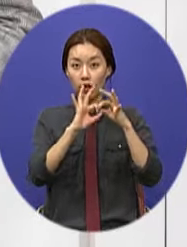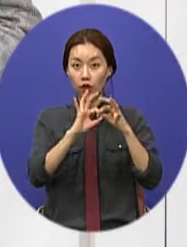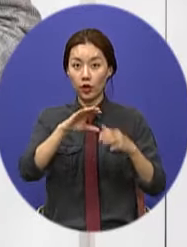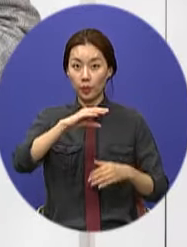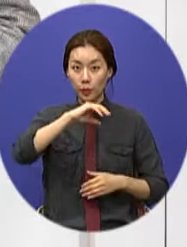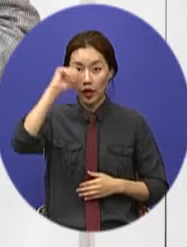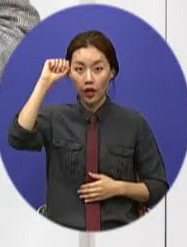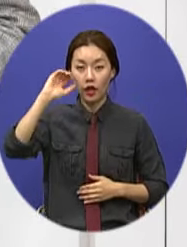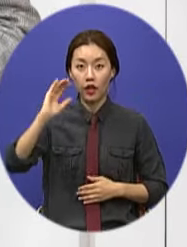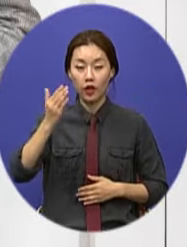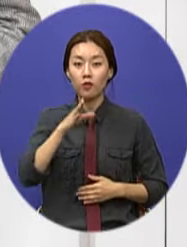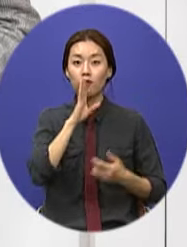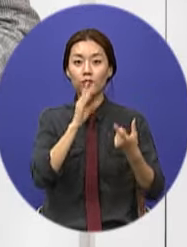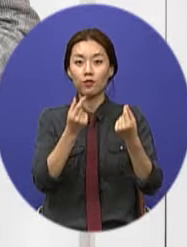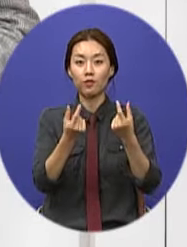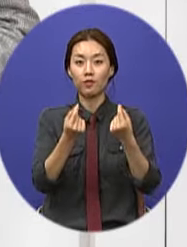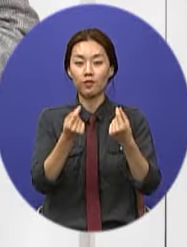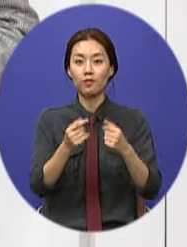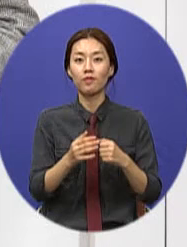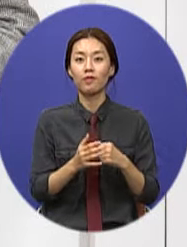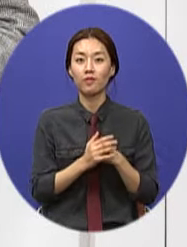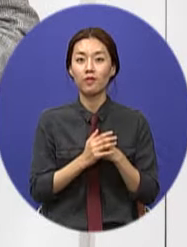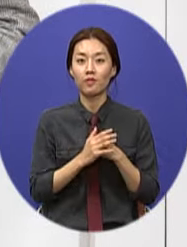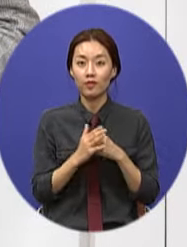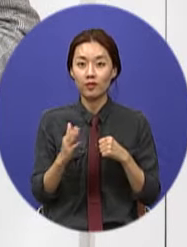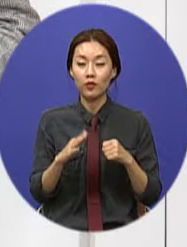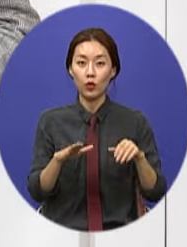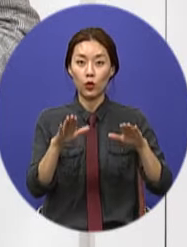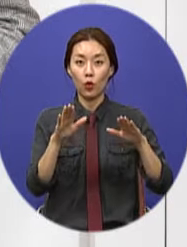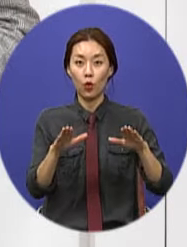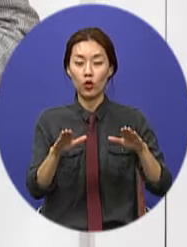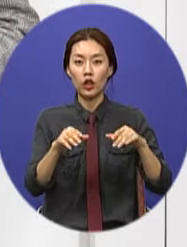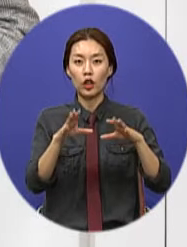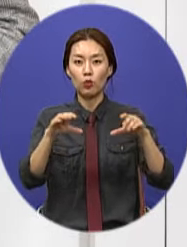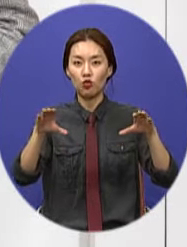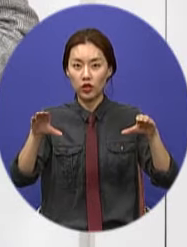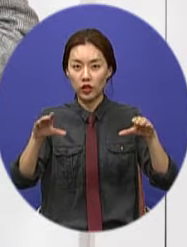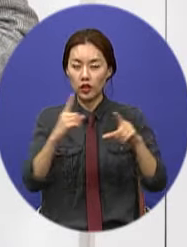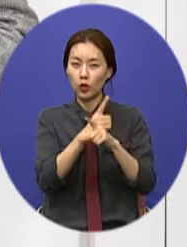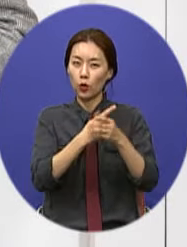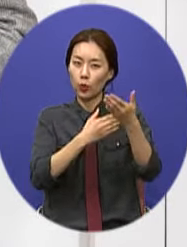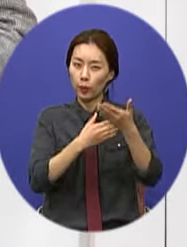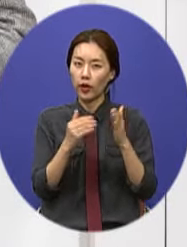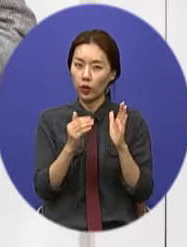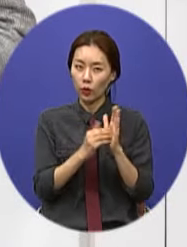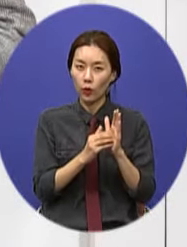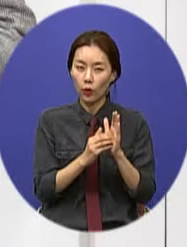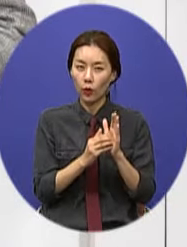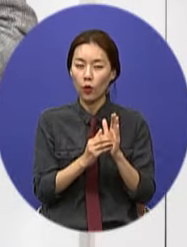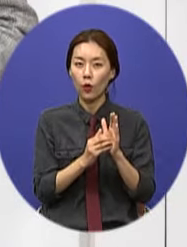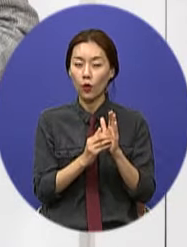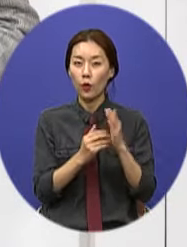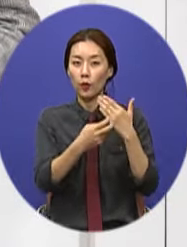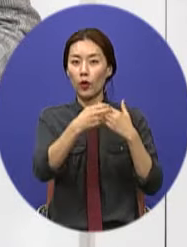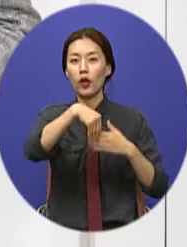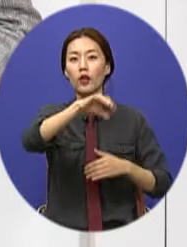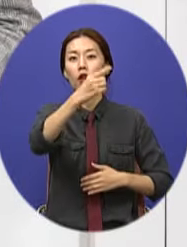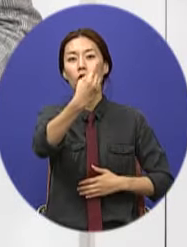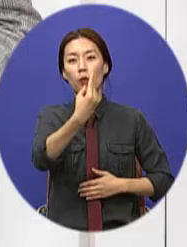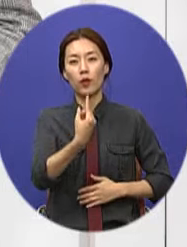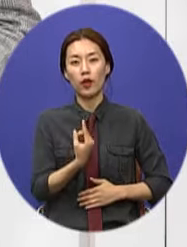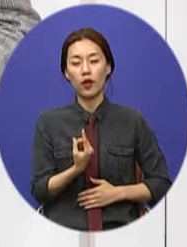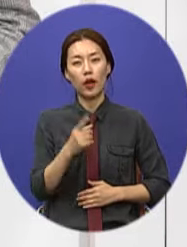거예요? 예예. 예. 그래가지고. 아, 네. 오늘 이제 물리치료 받고 네. 와서 또 이제 한